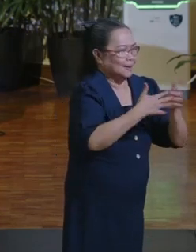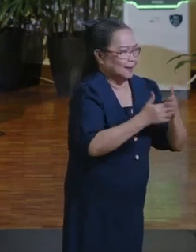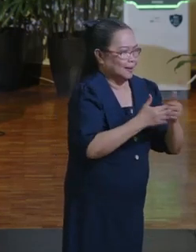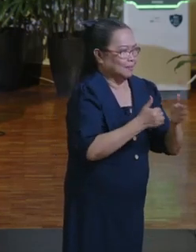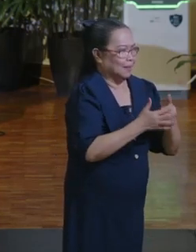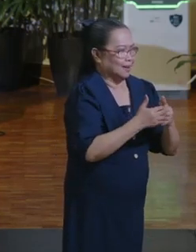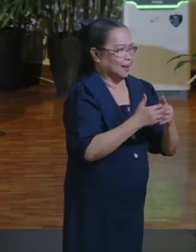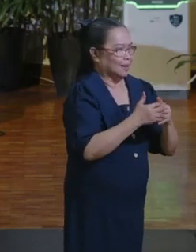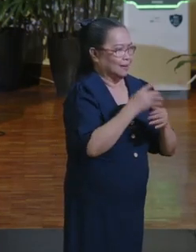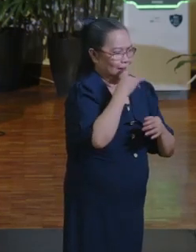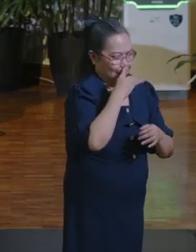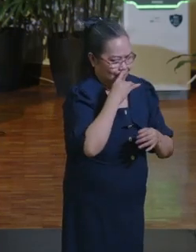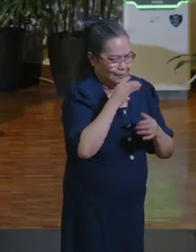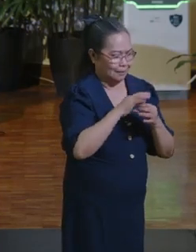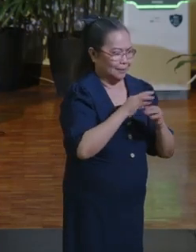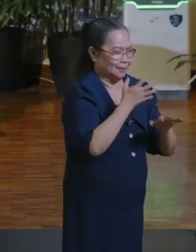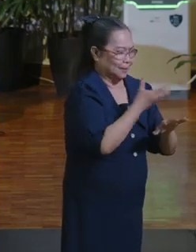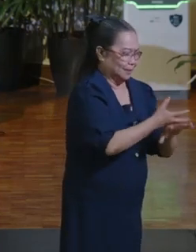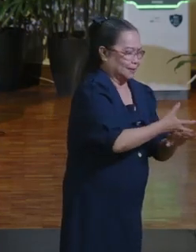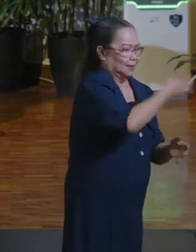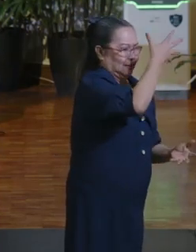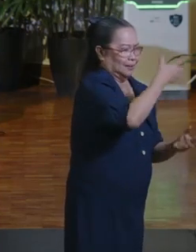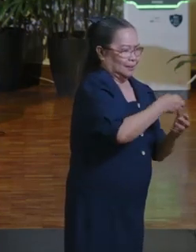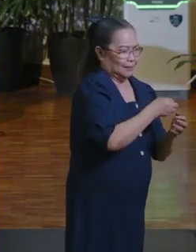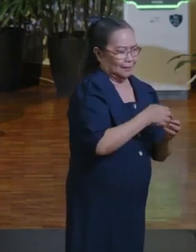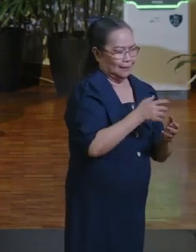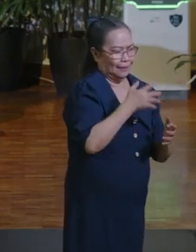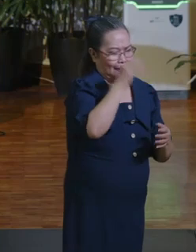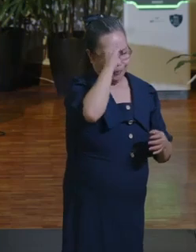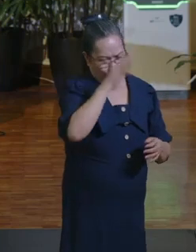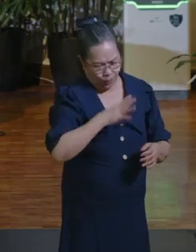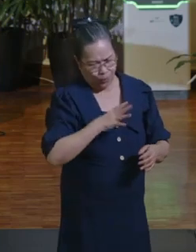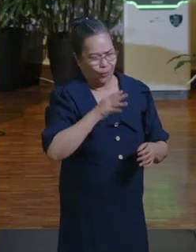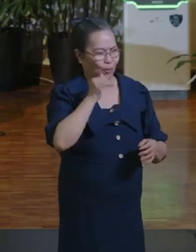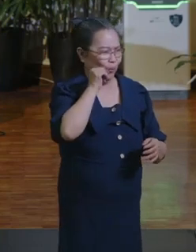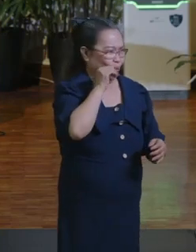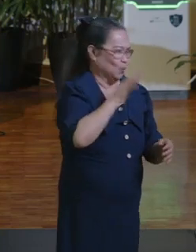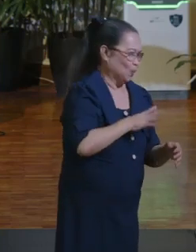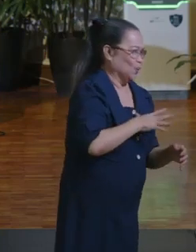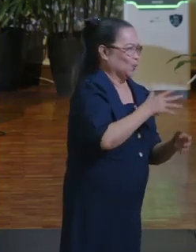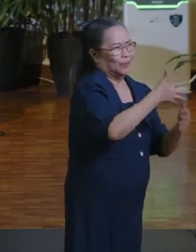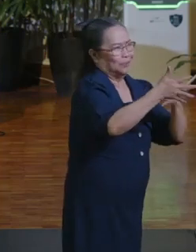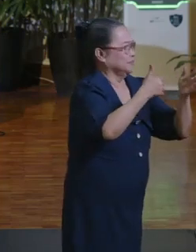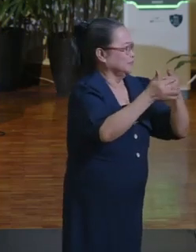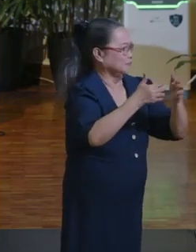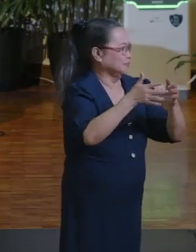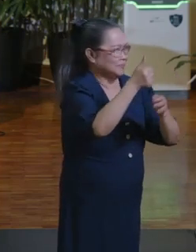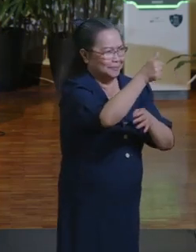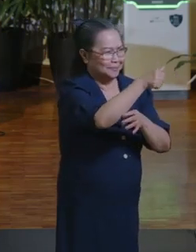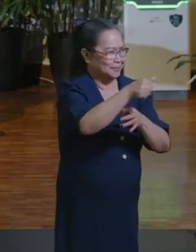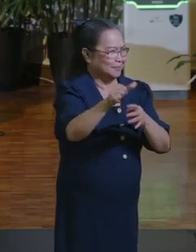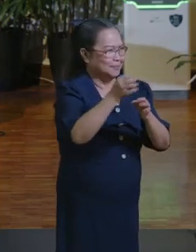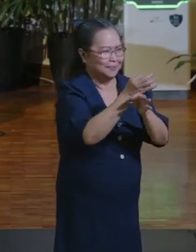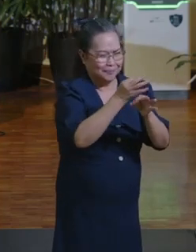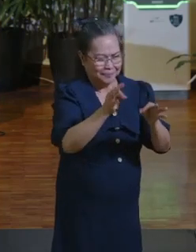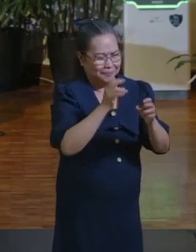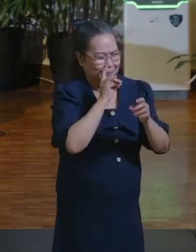or free, and all were made to drink of one Spirit. Isang Espiritu lang